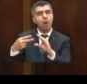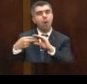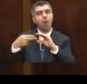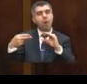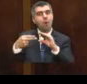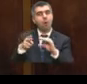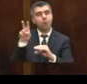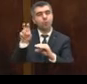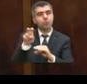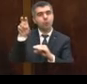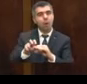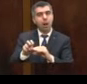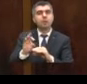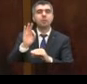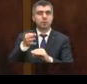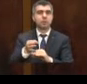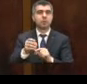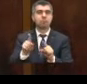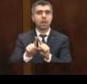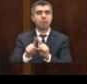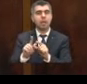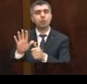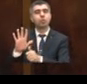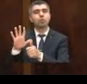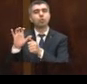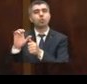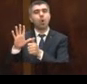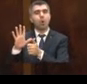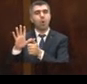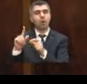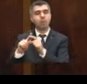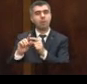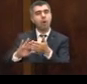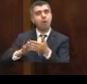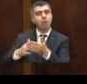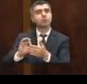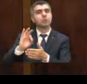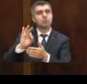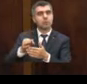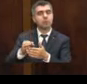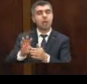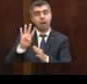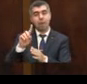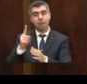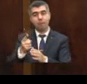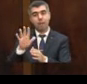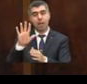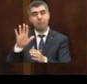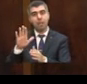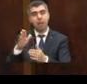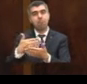مستوى يضمن تغطية أكثر من 6 أشهر من الواردات من خلال تعبئة 4.5 مليار